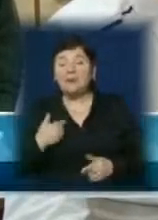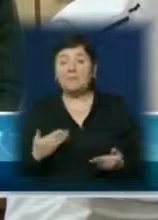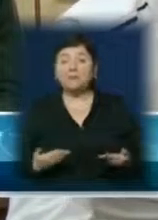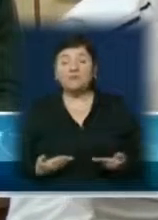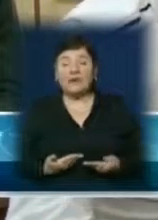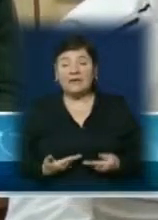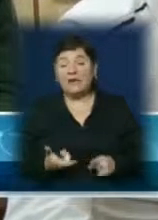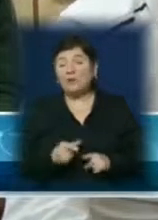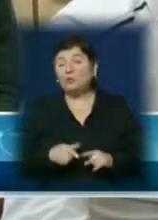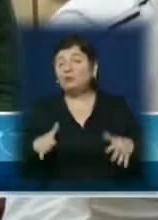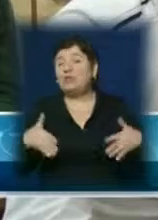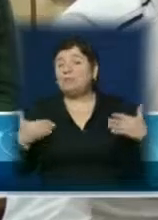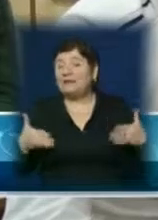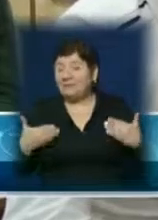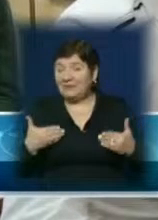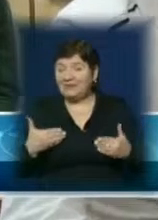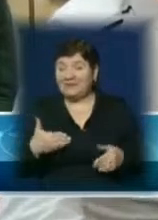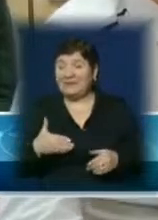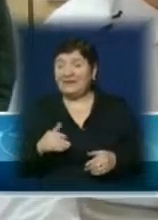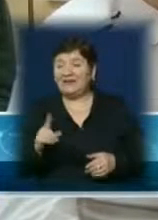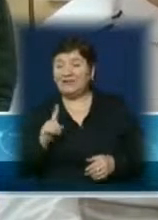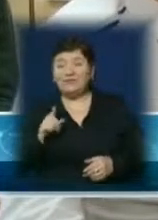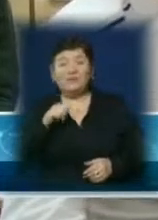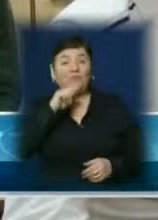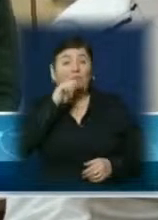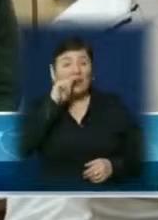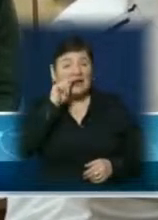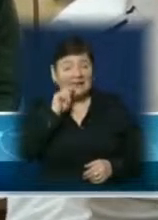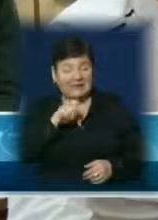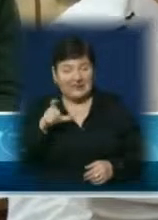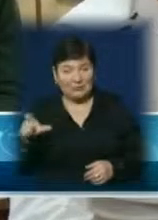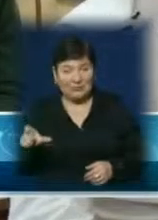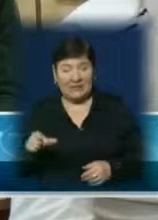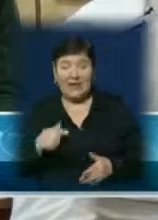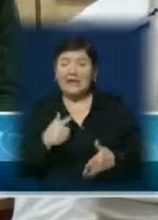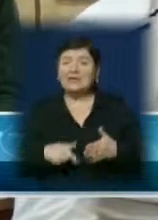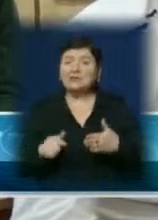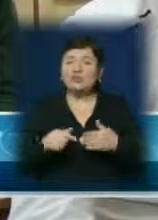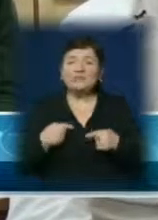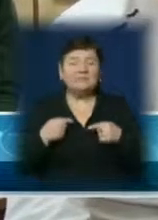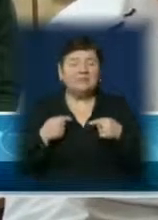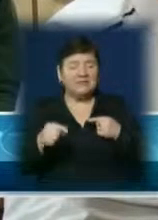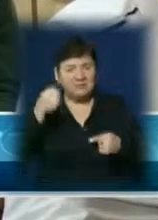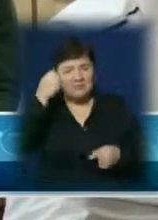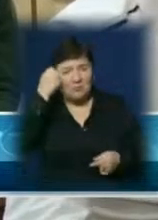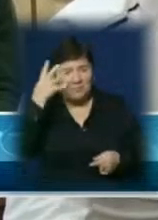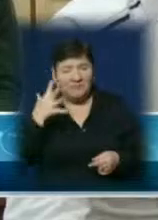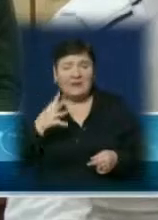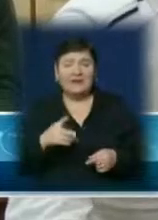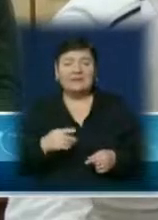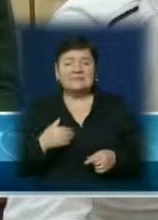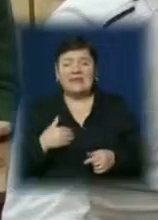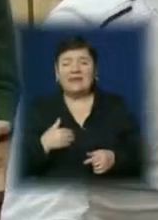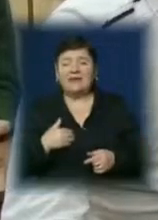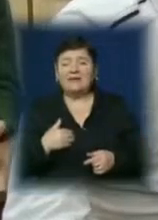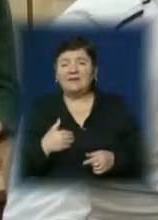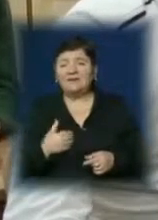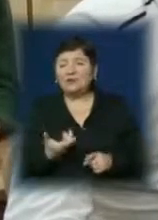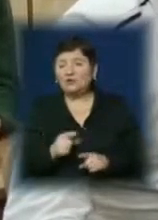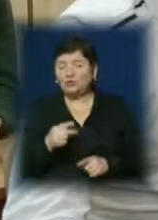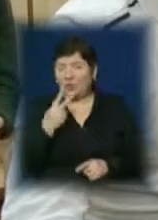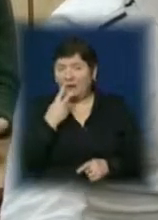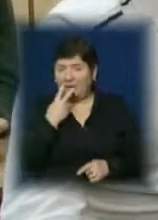було відкрити і подивитись, згадати всі ті цікаві, неймовірні моменти, відчути всі ті враження, які